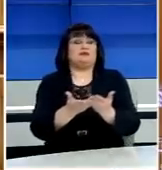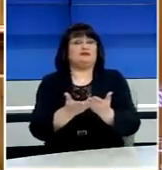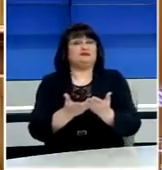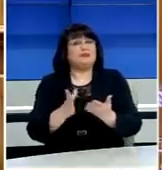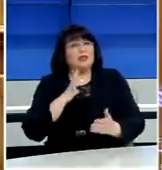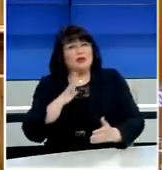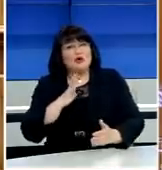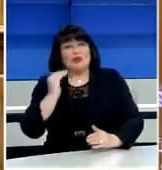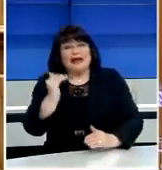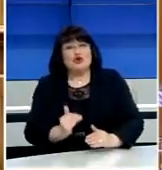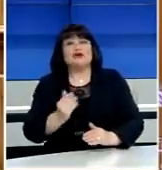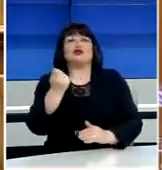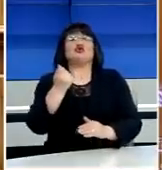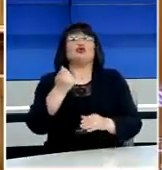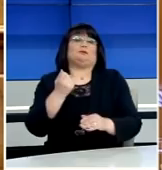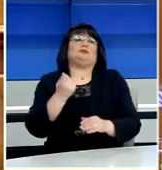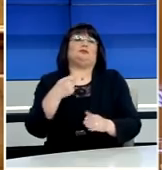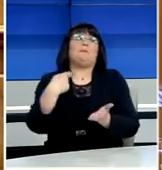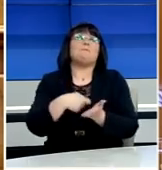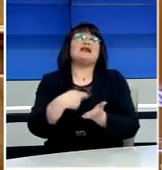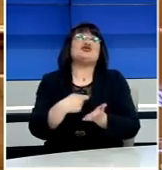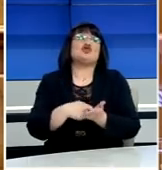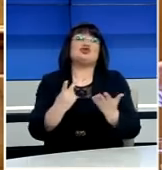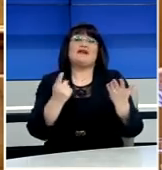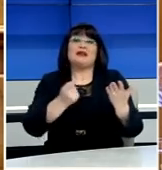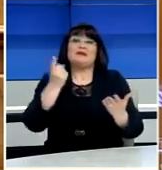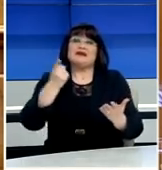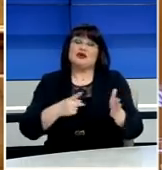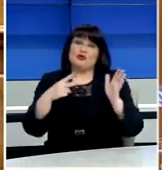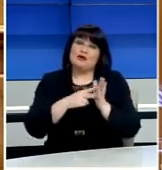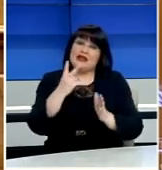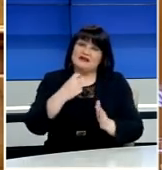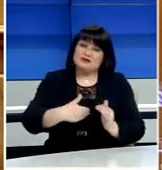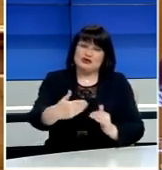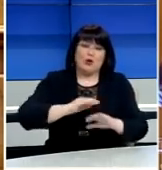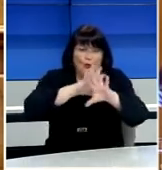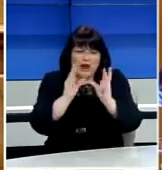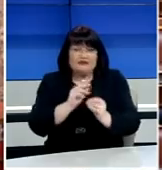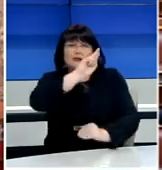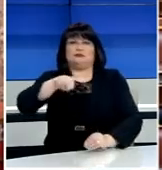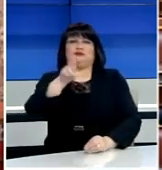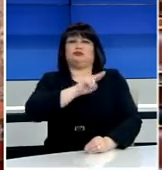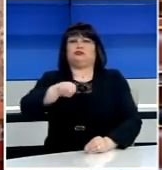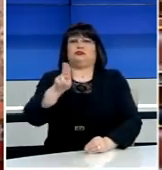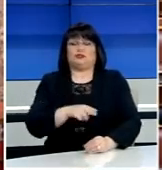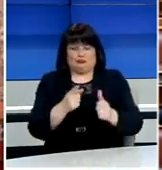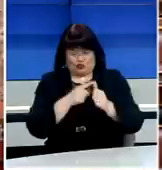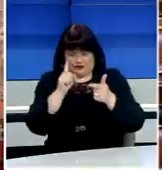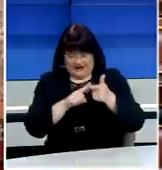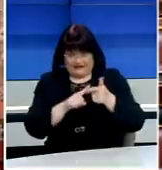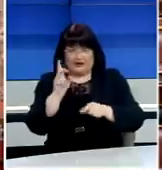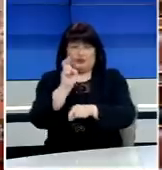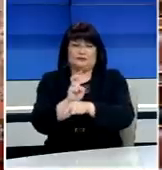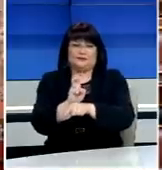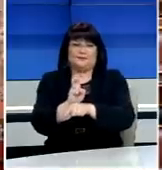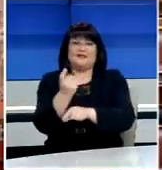Την αύξηση του κατώτατου μισθού και το 2020 για 7,5%. Όλα αυτά τα καταργήσατε. Δεύτερον, στο διαθέσιμο